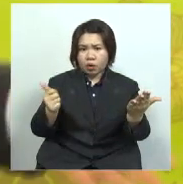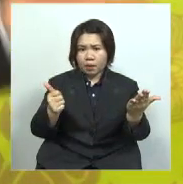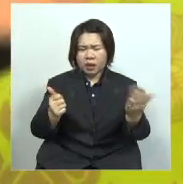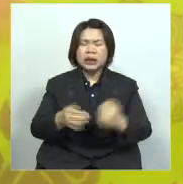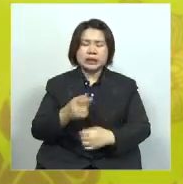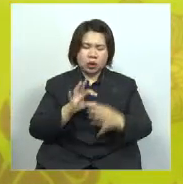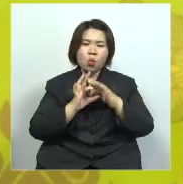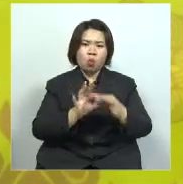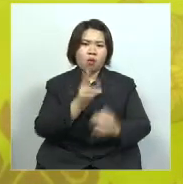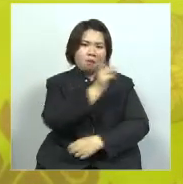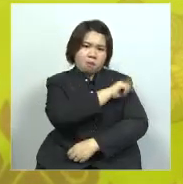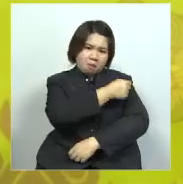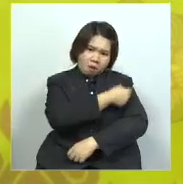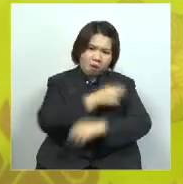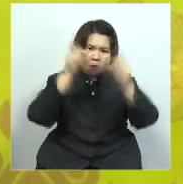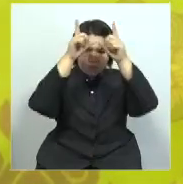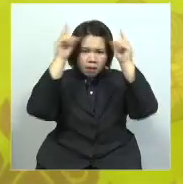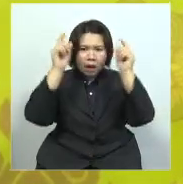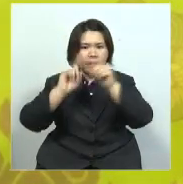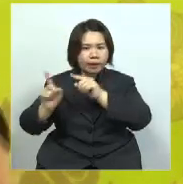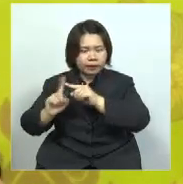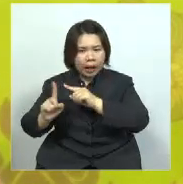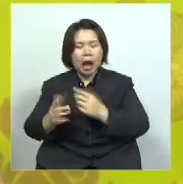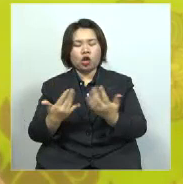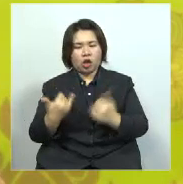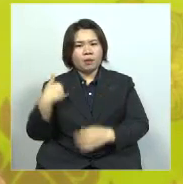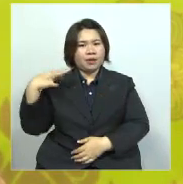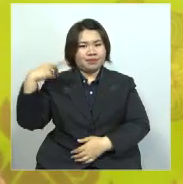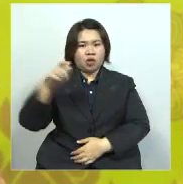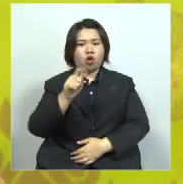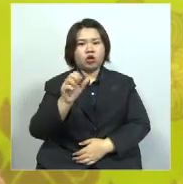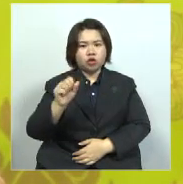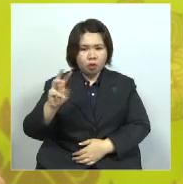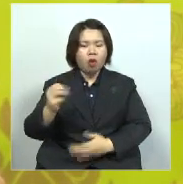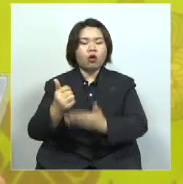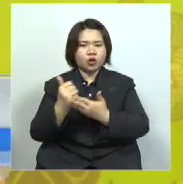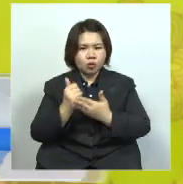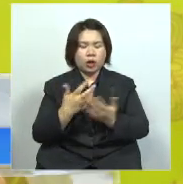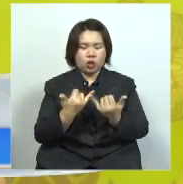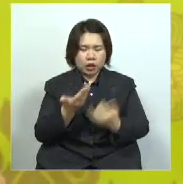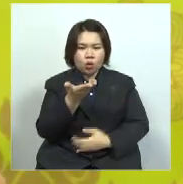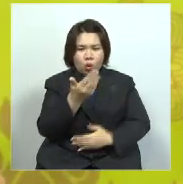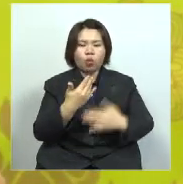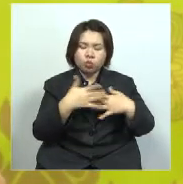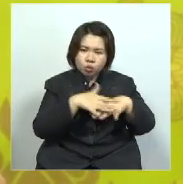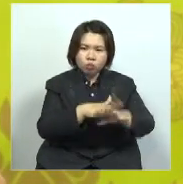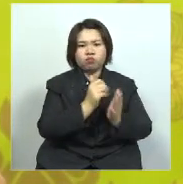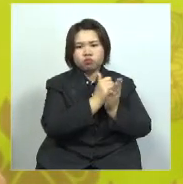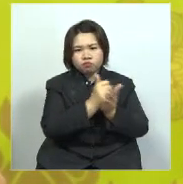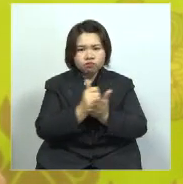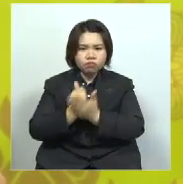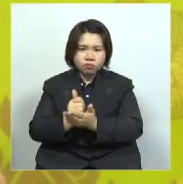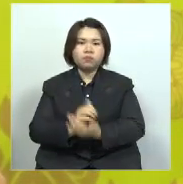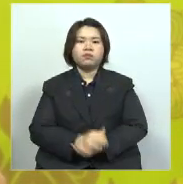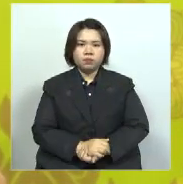เรื่องหมอเรื่องแพทย์พยาบาลก็พอดีเรามีอสมช่วยด้วยเพราะนั้นก็มาช่วยกันนะครับคนละไม้คนละมือน